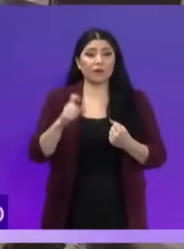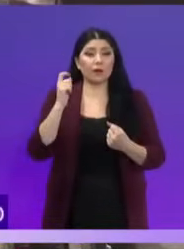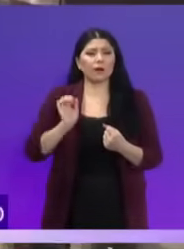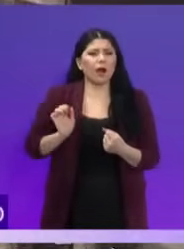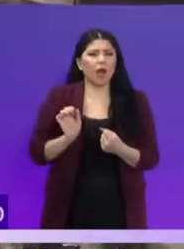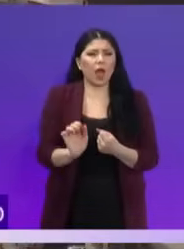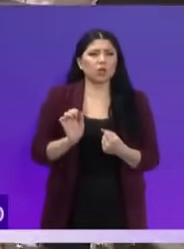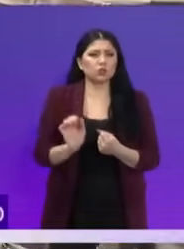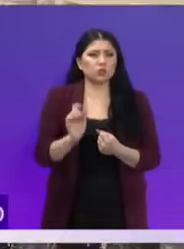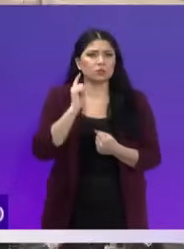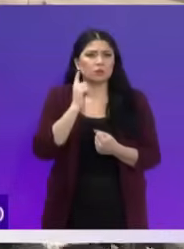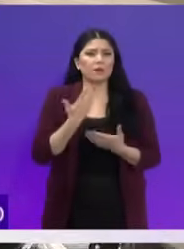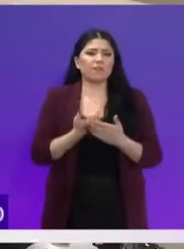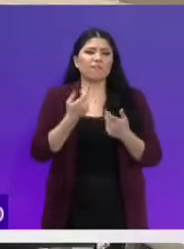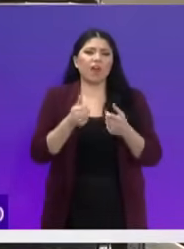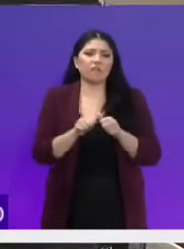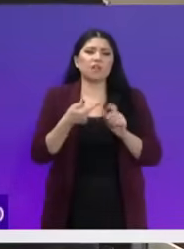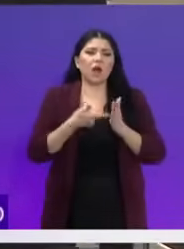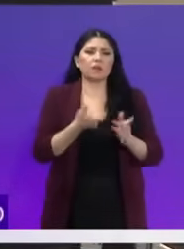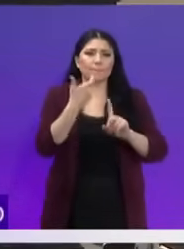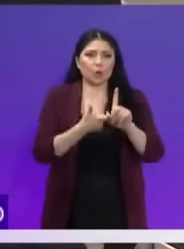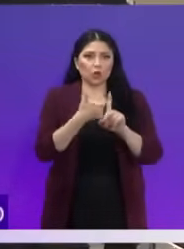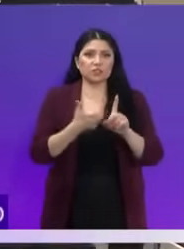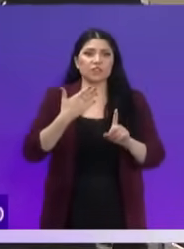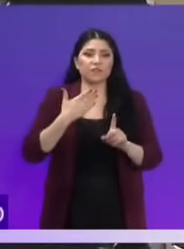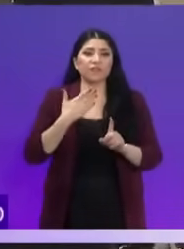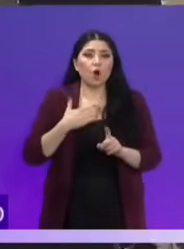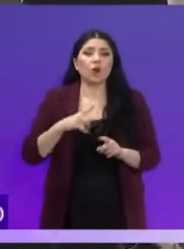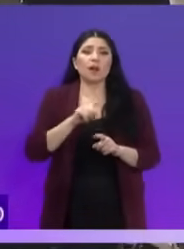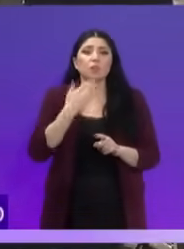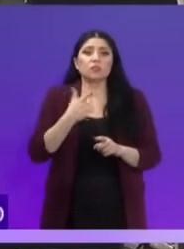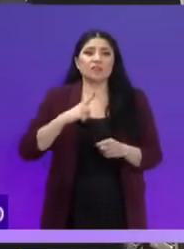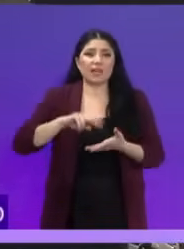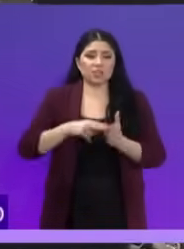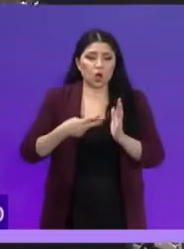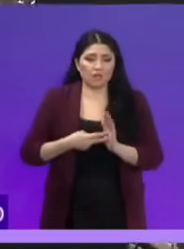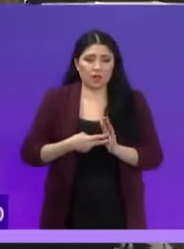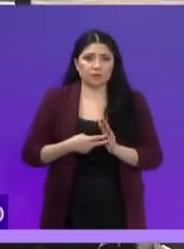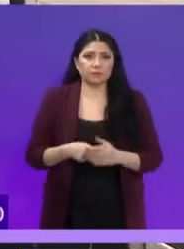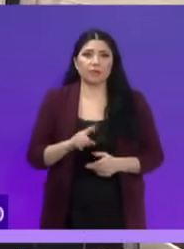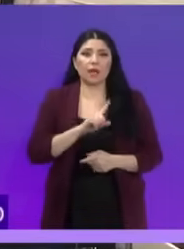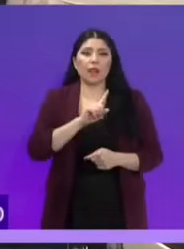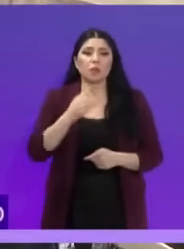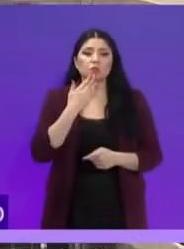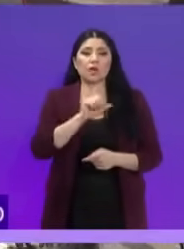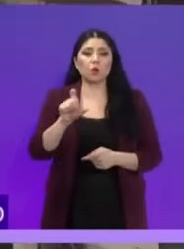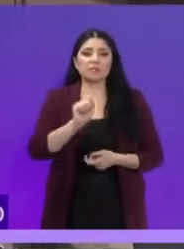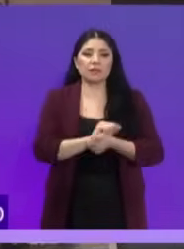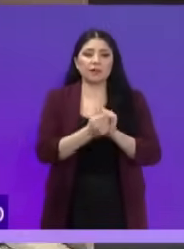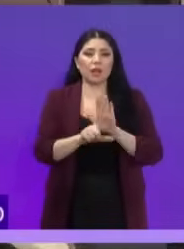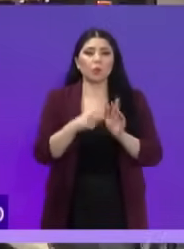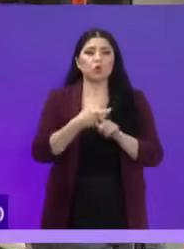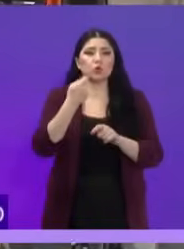claxonează foarte mult ca o formă de protest, vor să se facă auziți, sunt nemulțumiți de aceste schimbări de legi și de